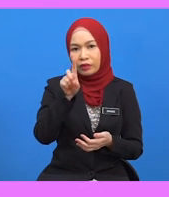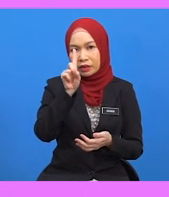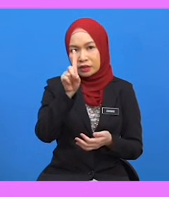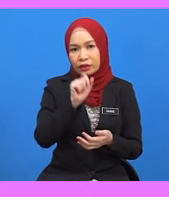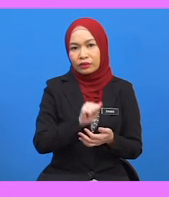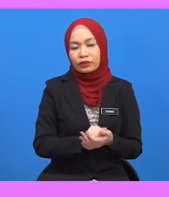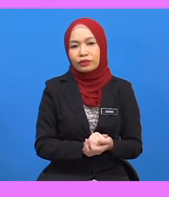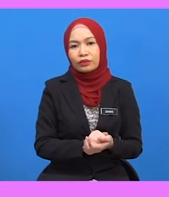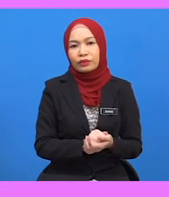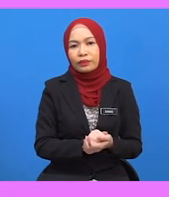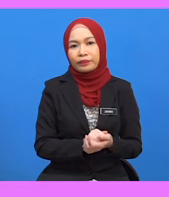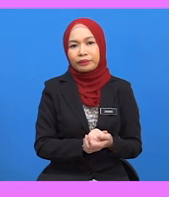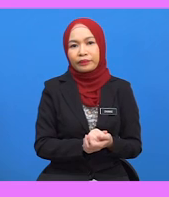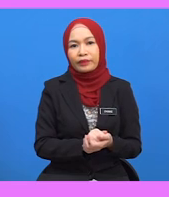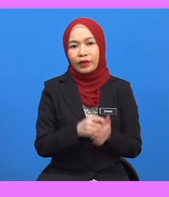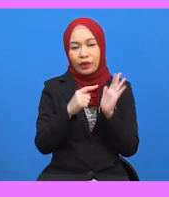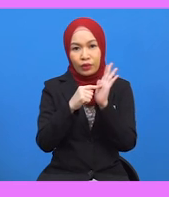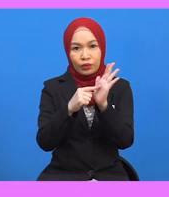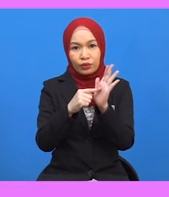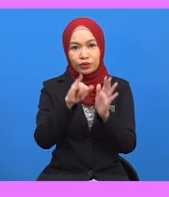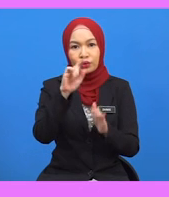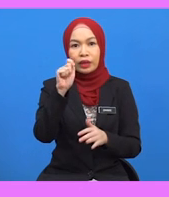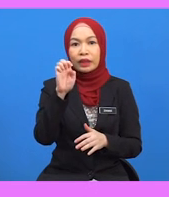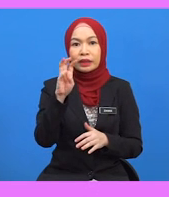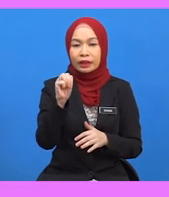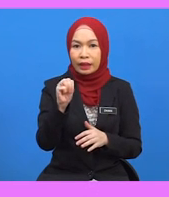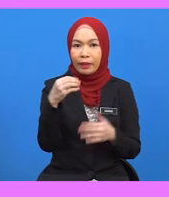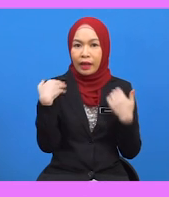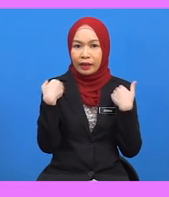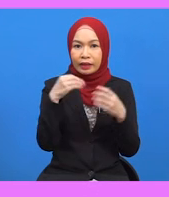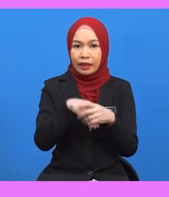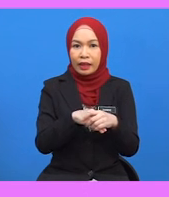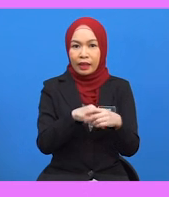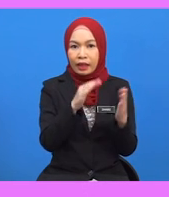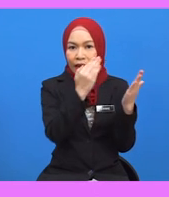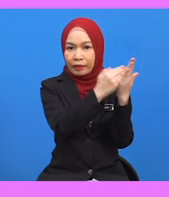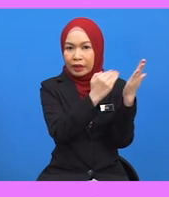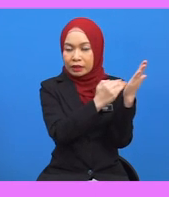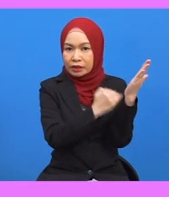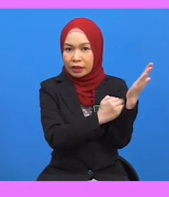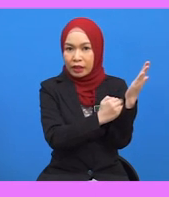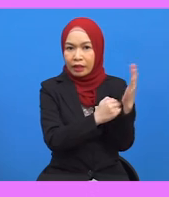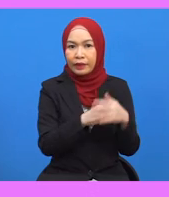8.2.1, papar item ada dalam senarai.